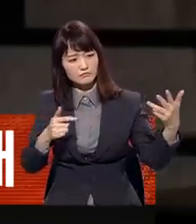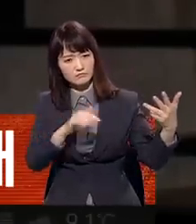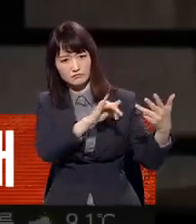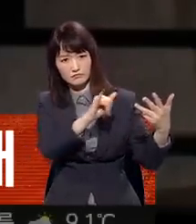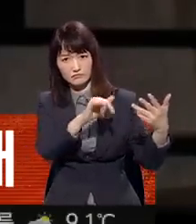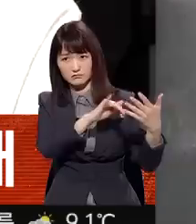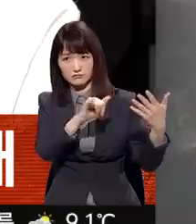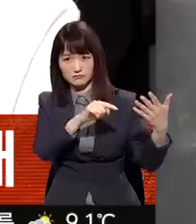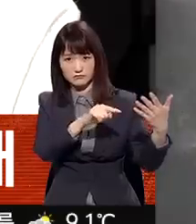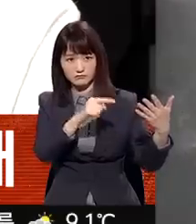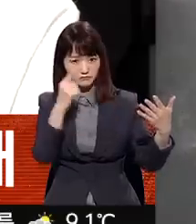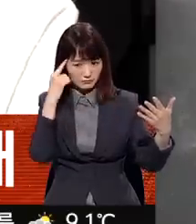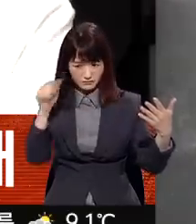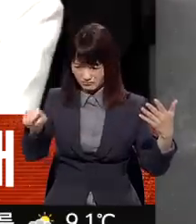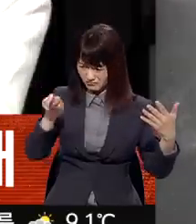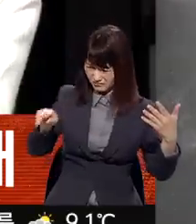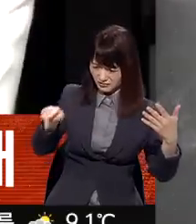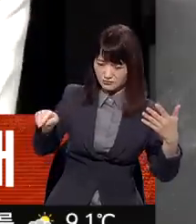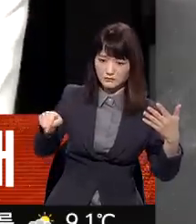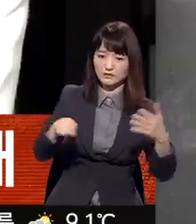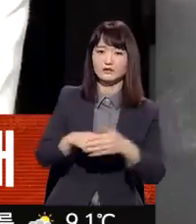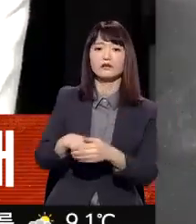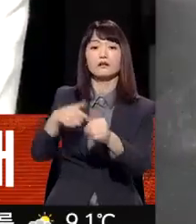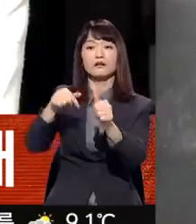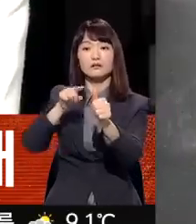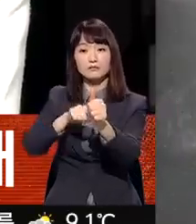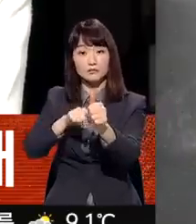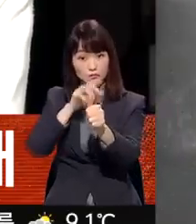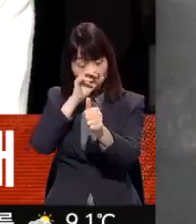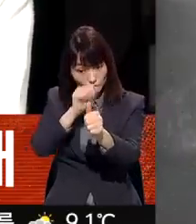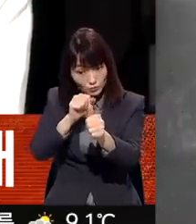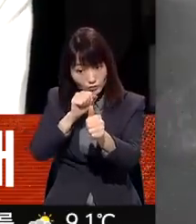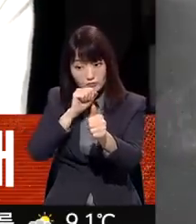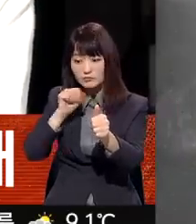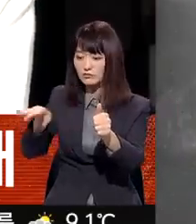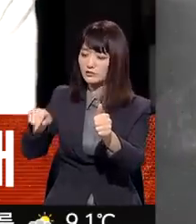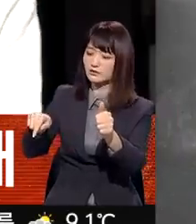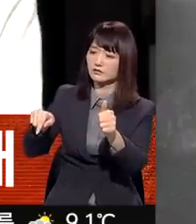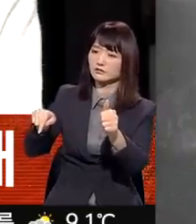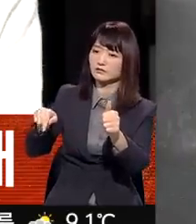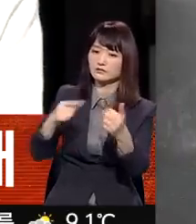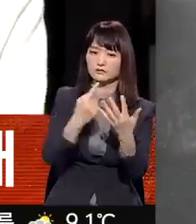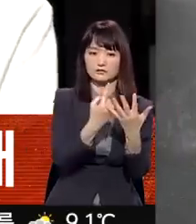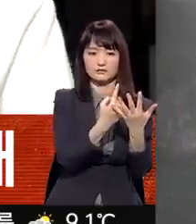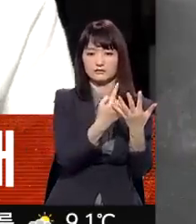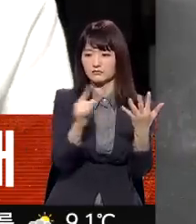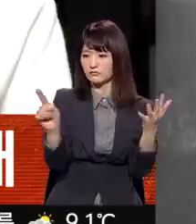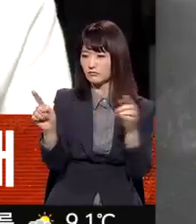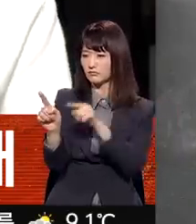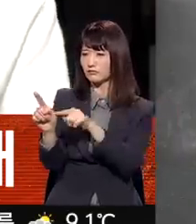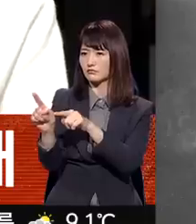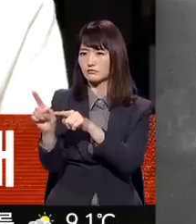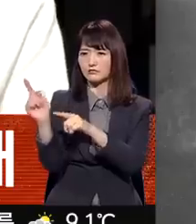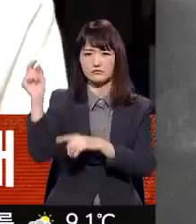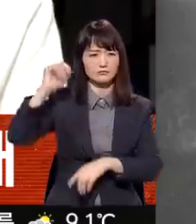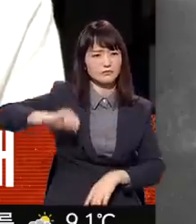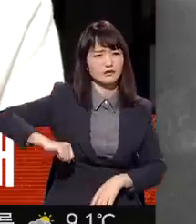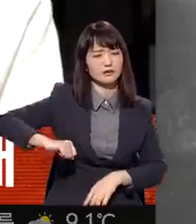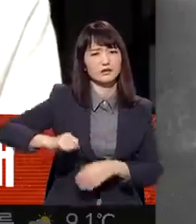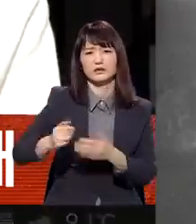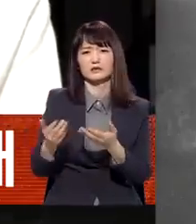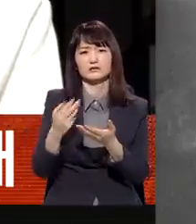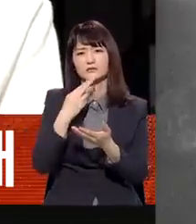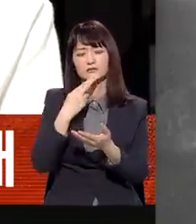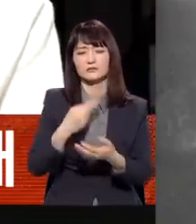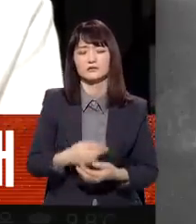9명이 너 생각이 잘못됐어. 저분 좋은 분이야 라고 얘기하면 그 안에서 나 혼자서 반항할 힘은 안 그래도 없는 더 없는